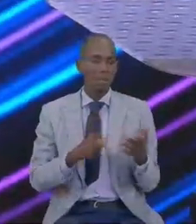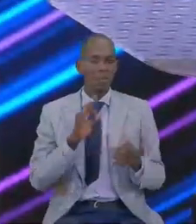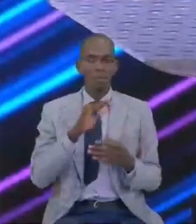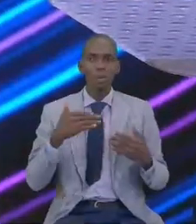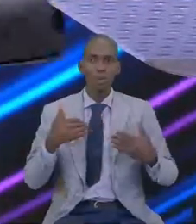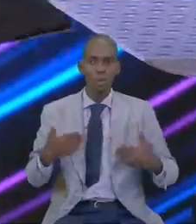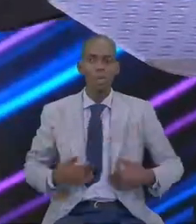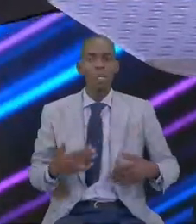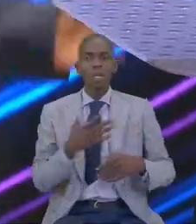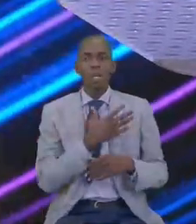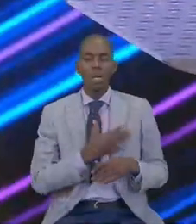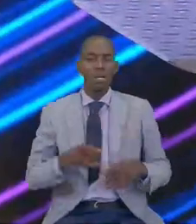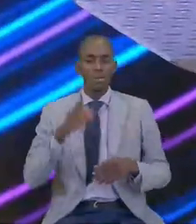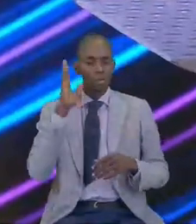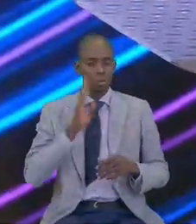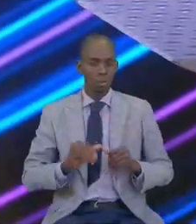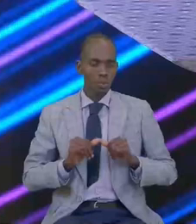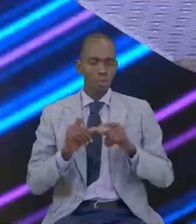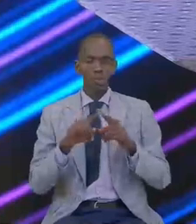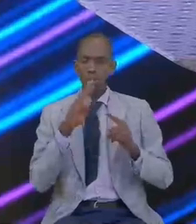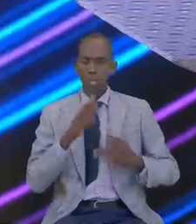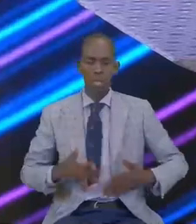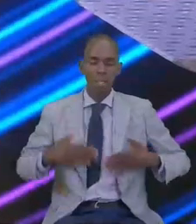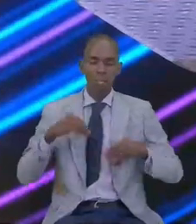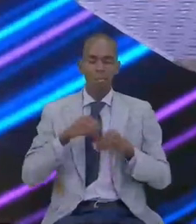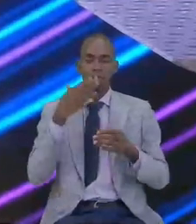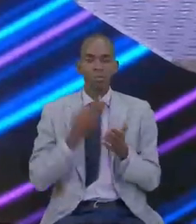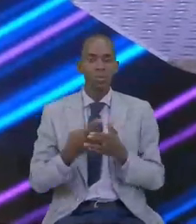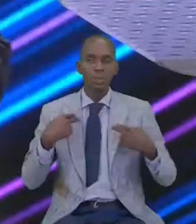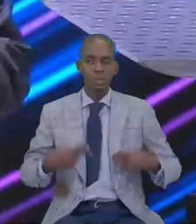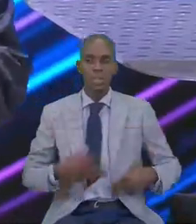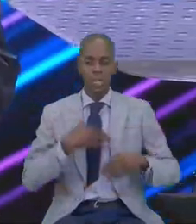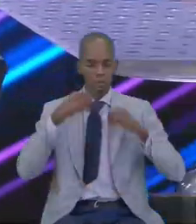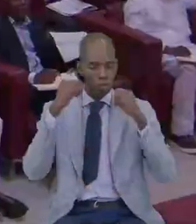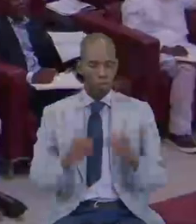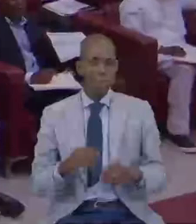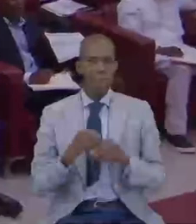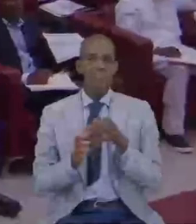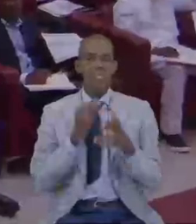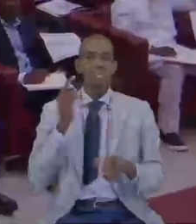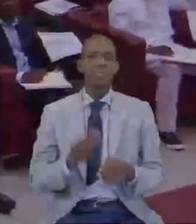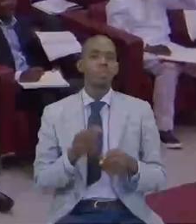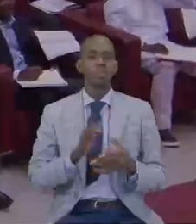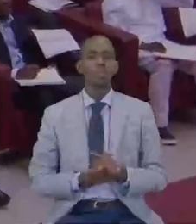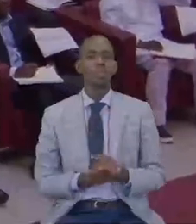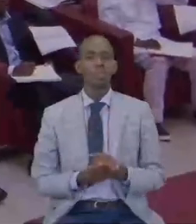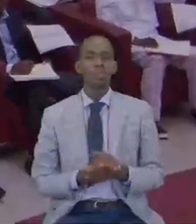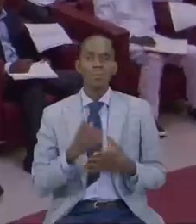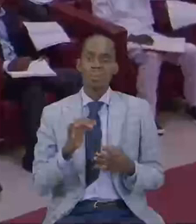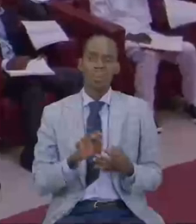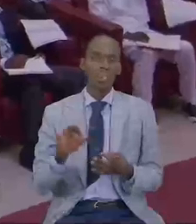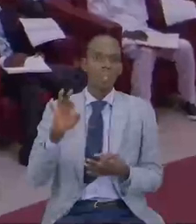tu seras vivant en bonne santé, fort au nom de Jésus. L'esprit qui